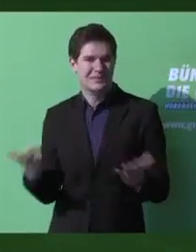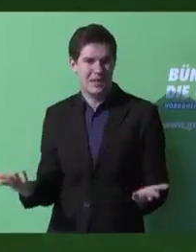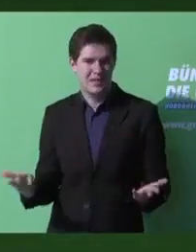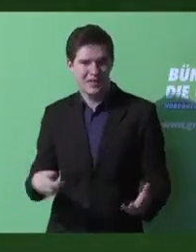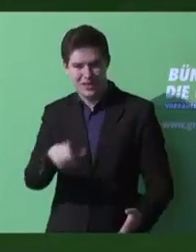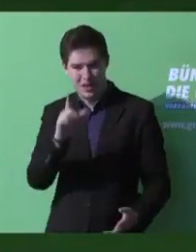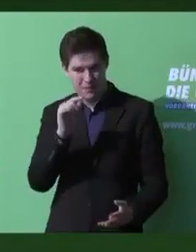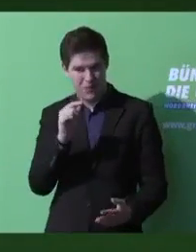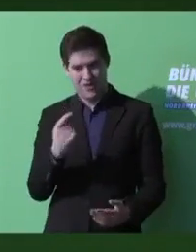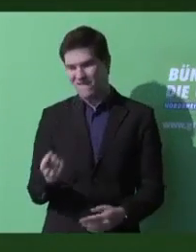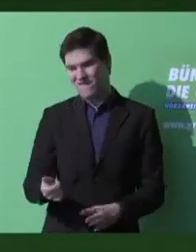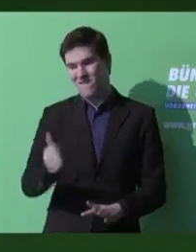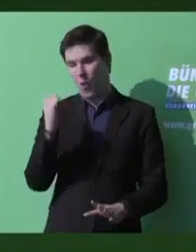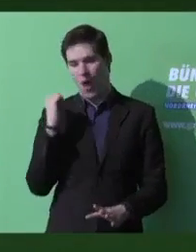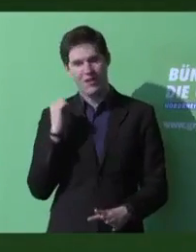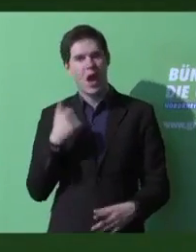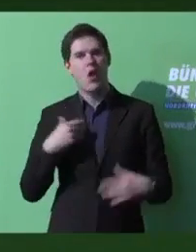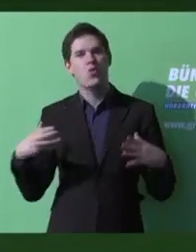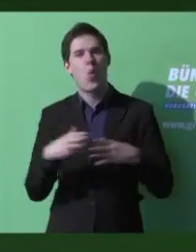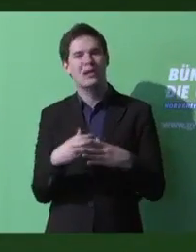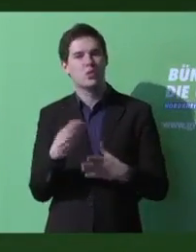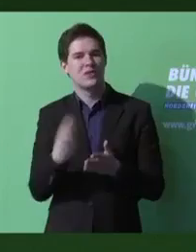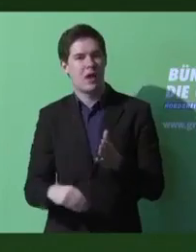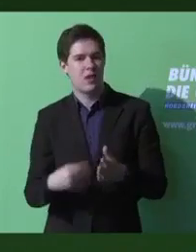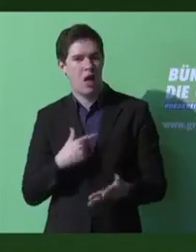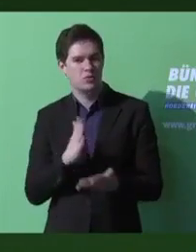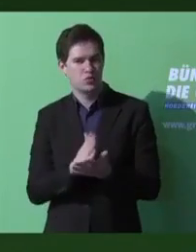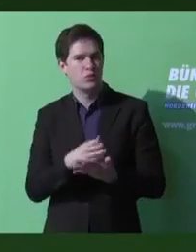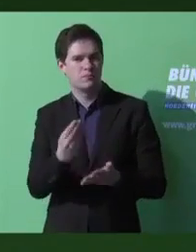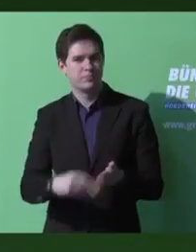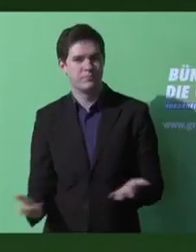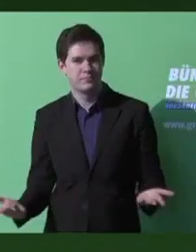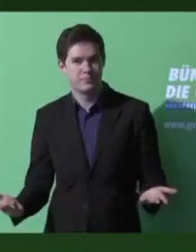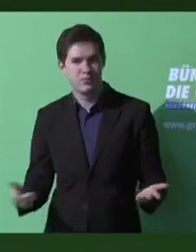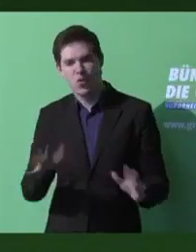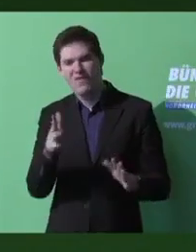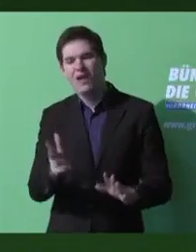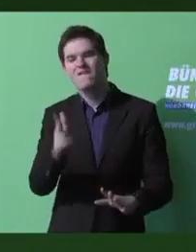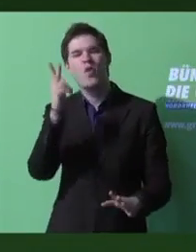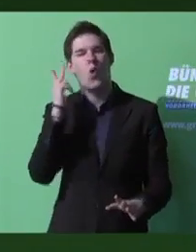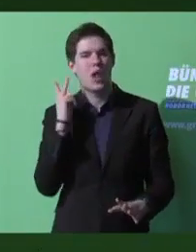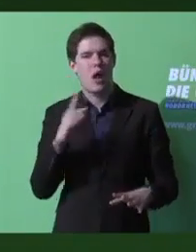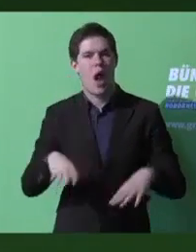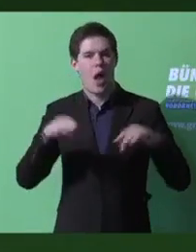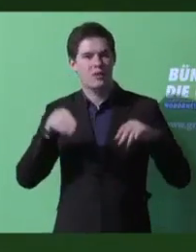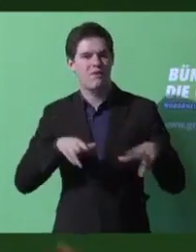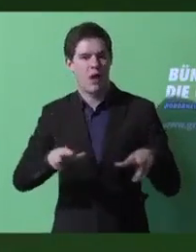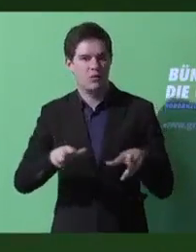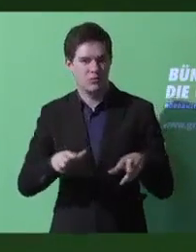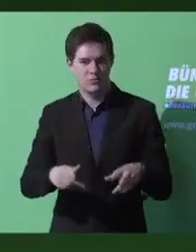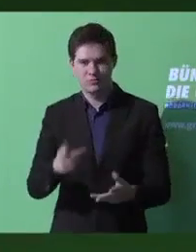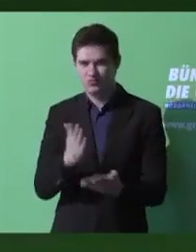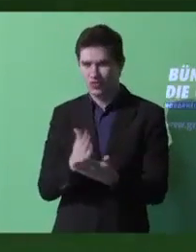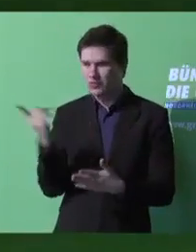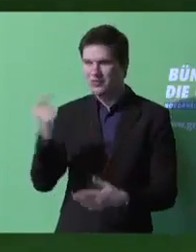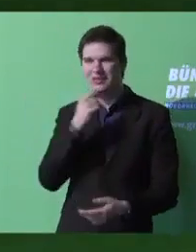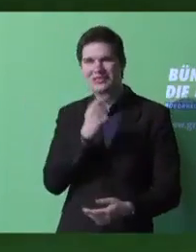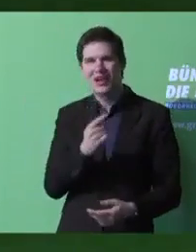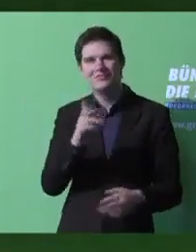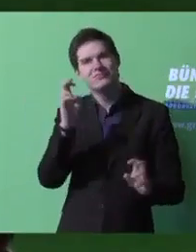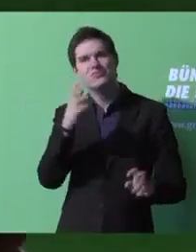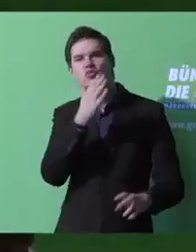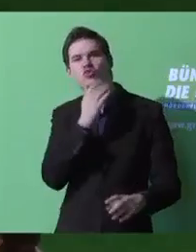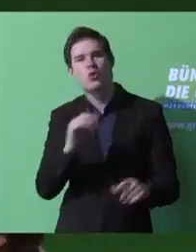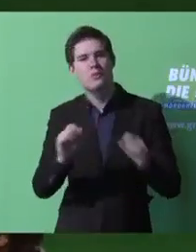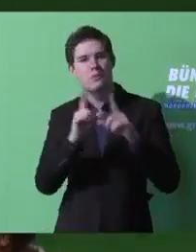den Koalitionsvertrag verabschiedet und etwa vor 3 Jahren sozusagen begonnen zu regieren. Und du hast gesagt, du erinnerst dich bestimmt noch an dieses schöne Motiv.